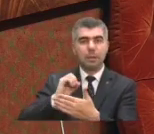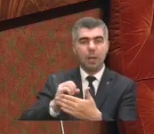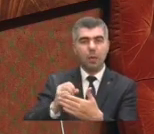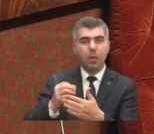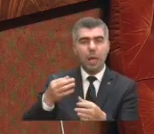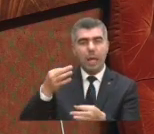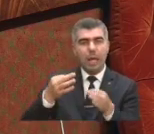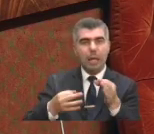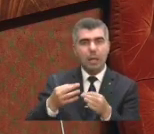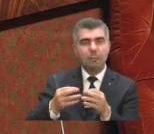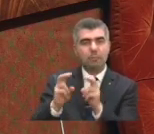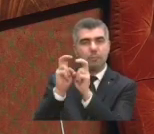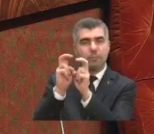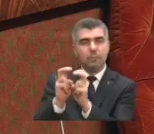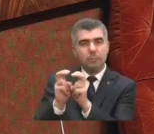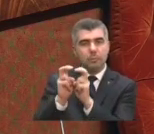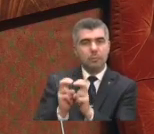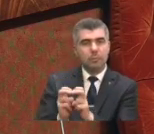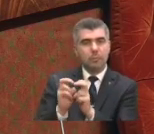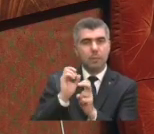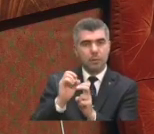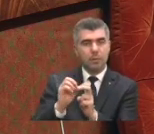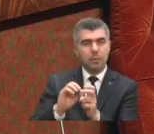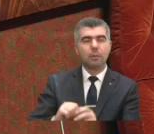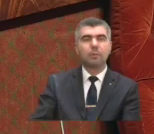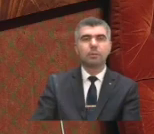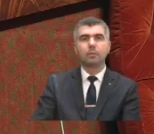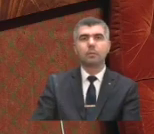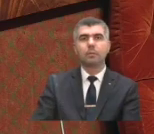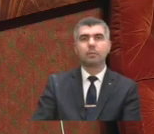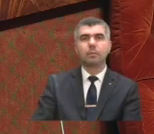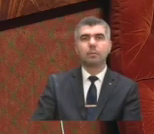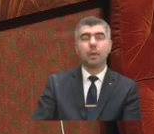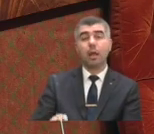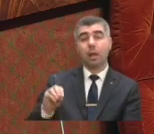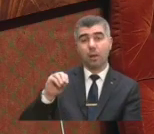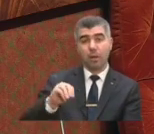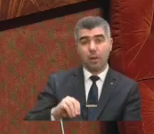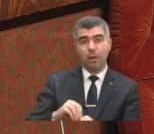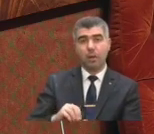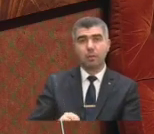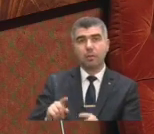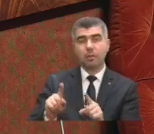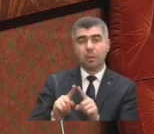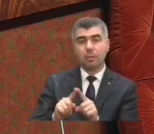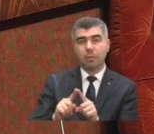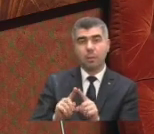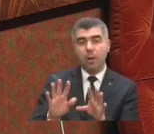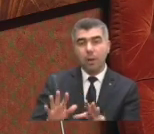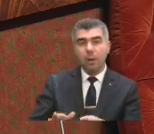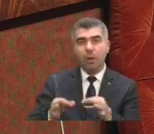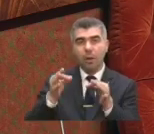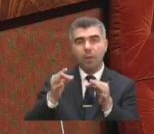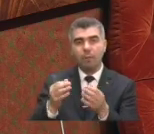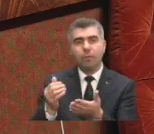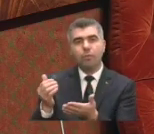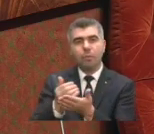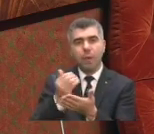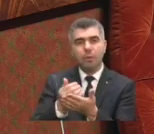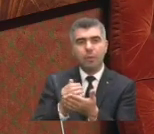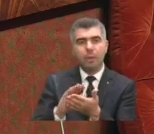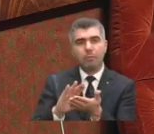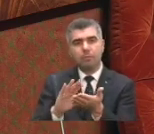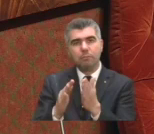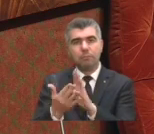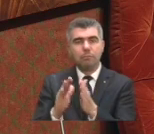نقص عدد هاد الأبقار وأثر سلبا على إنتاج وجمع الحليب واحد المعدل